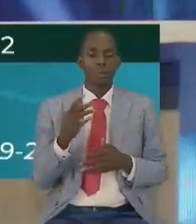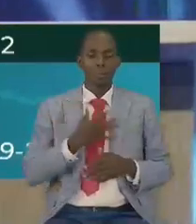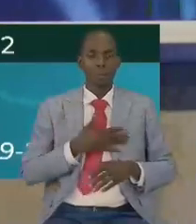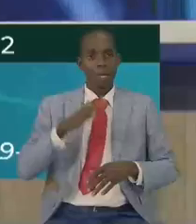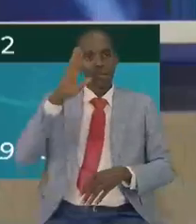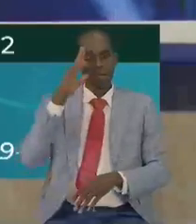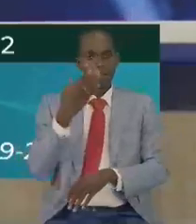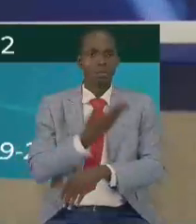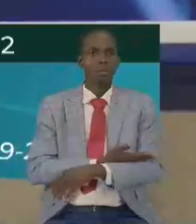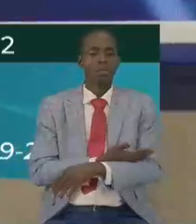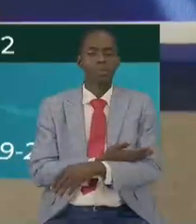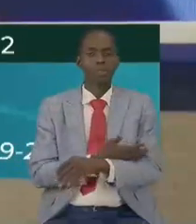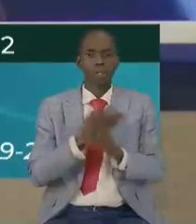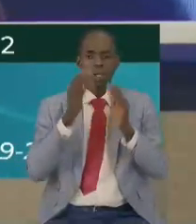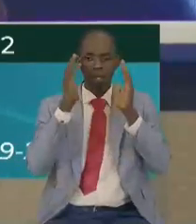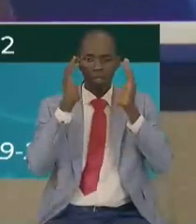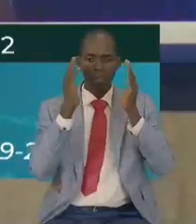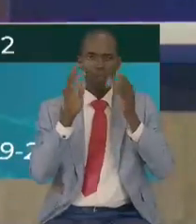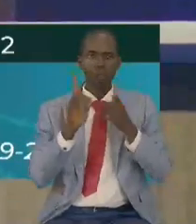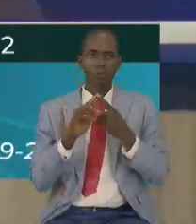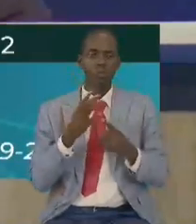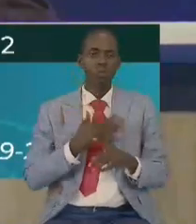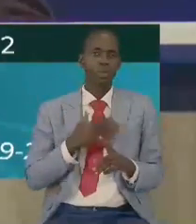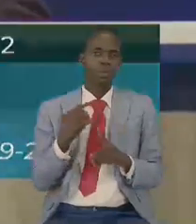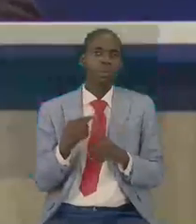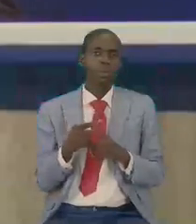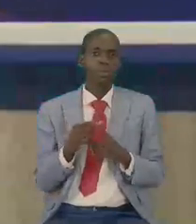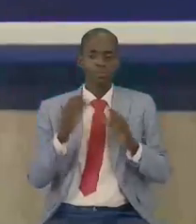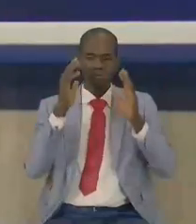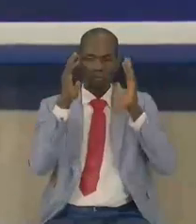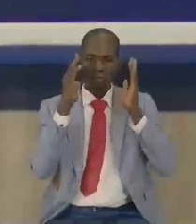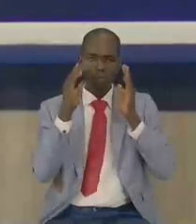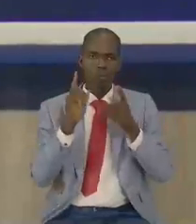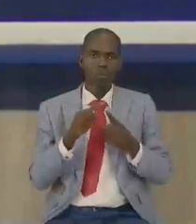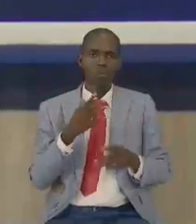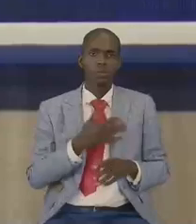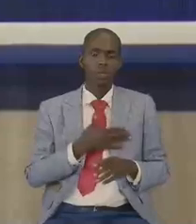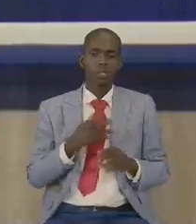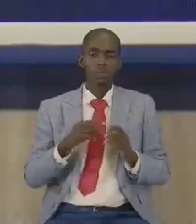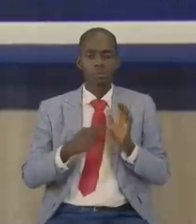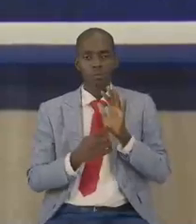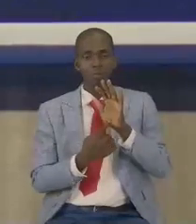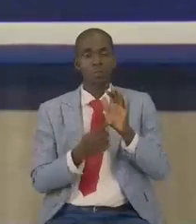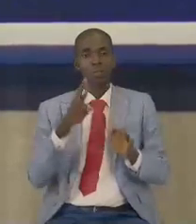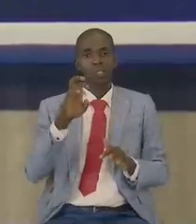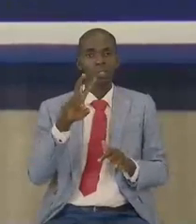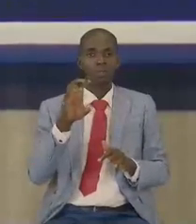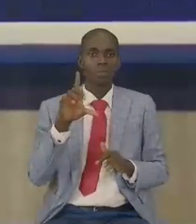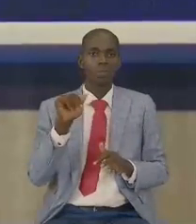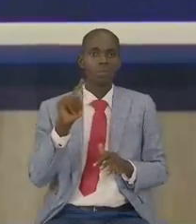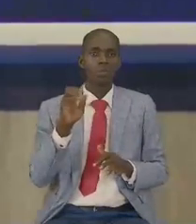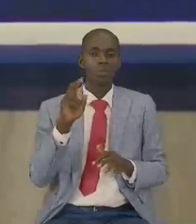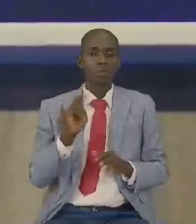fils, sois attentif à mes paroles, sois attentif à mes révélations, prête l'oreille à